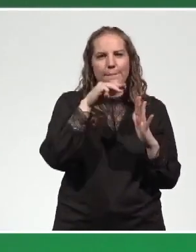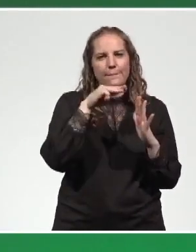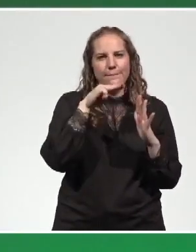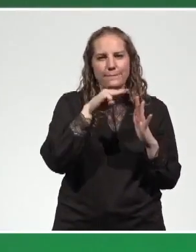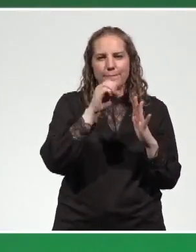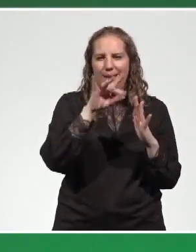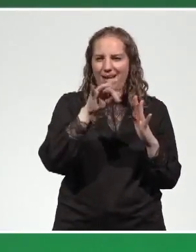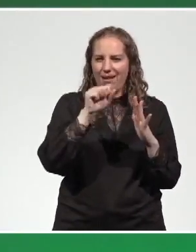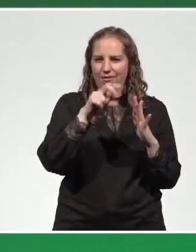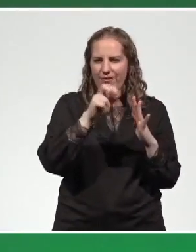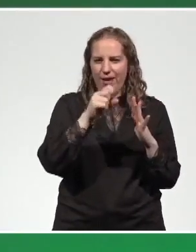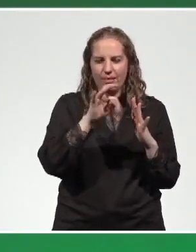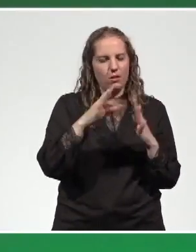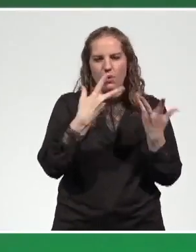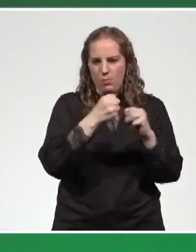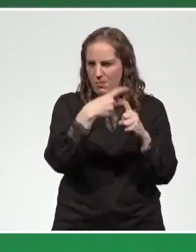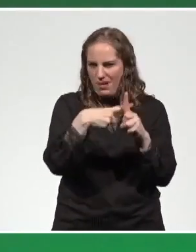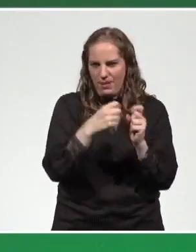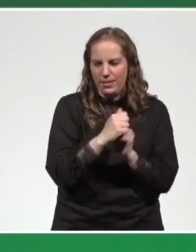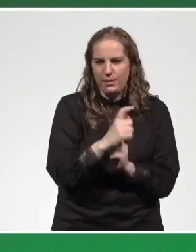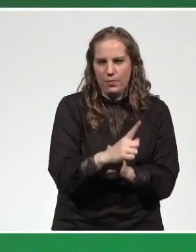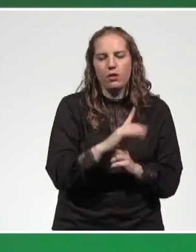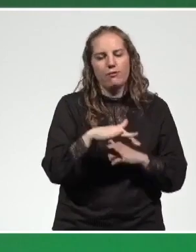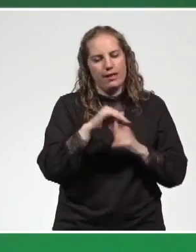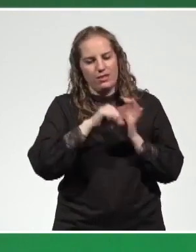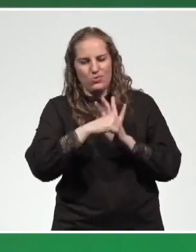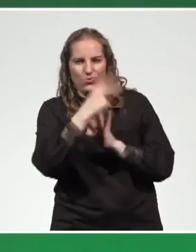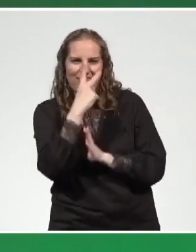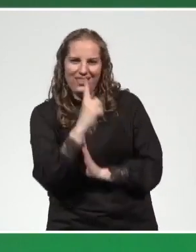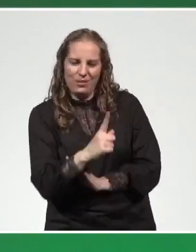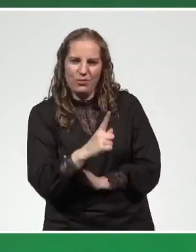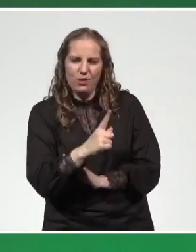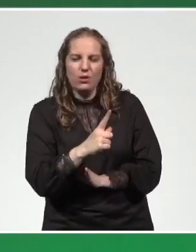og umhverfisáhrif og halda þarf áfram vinnu við endurskoðun á